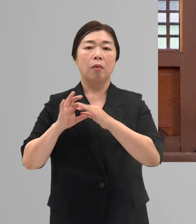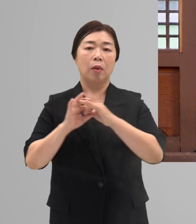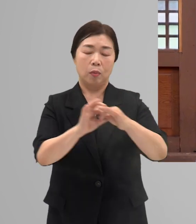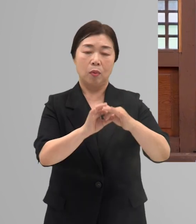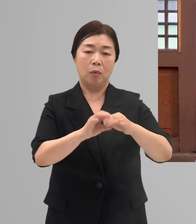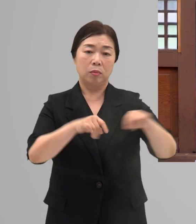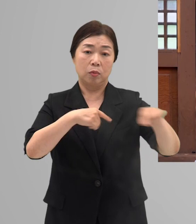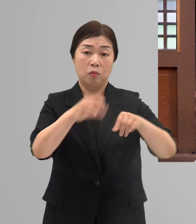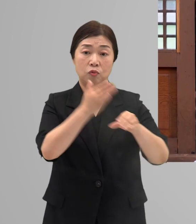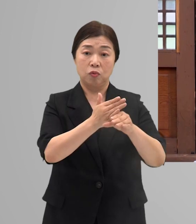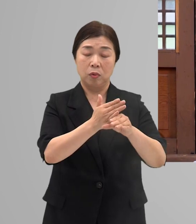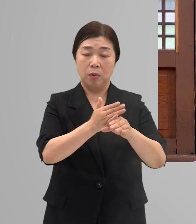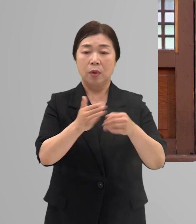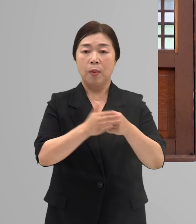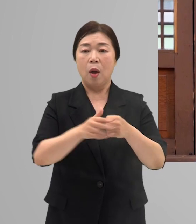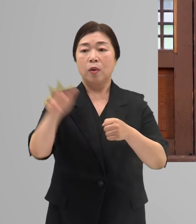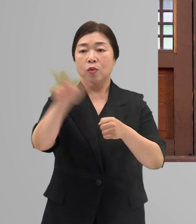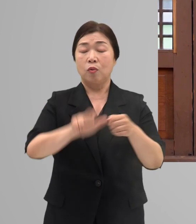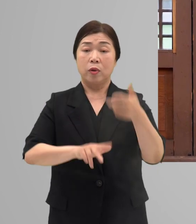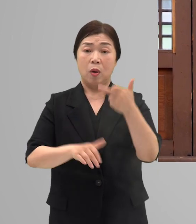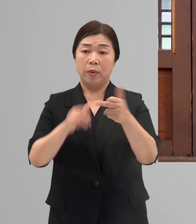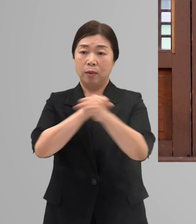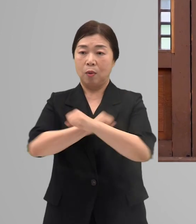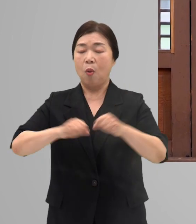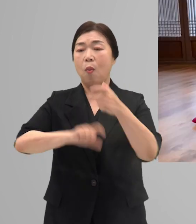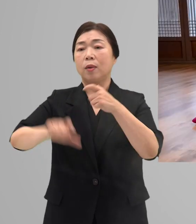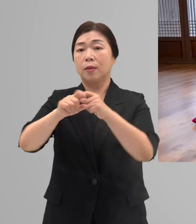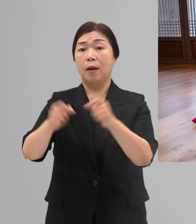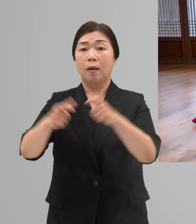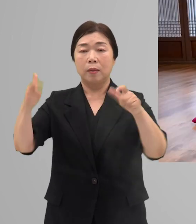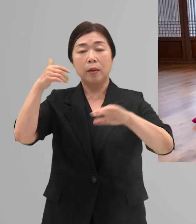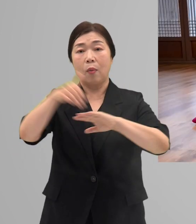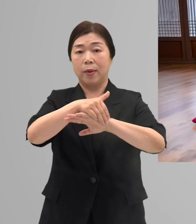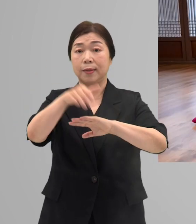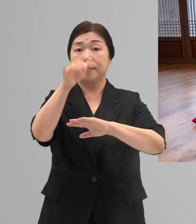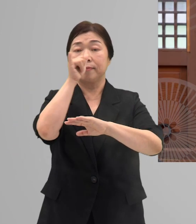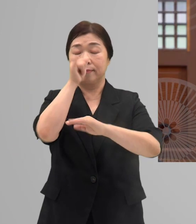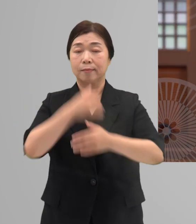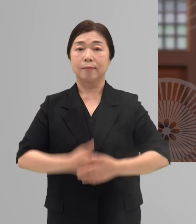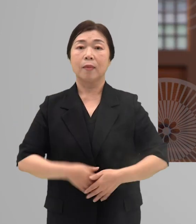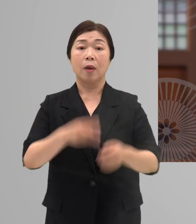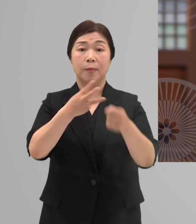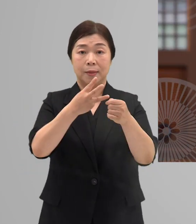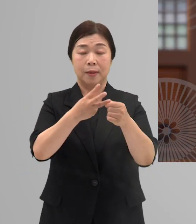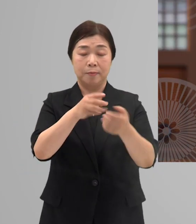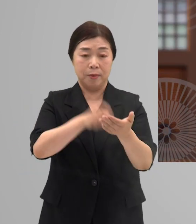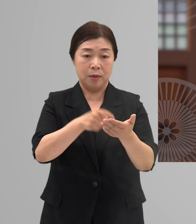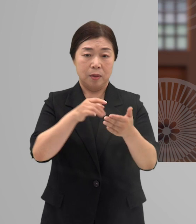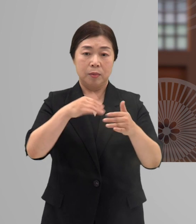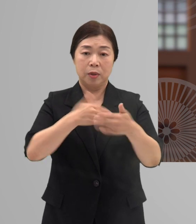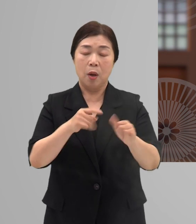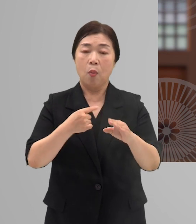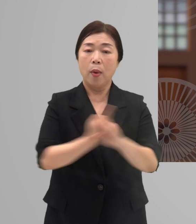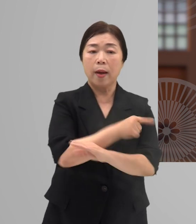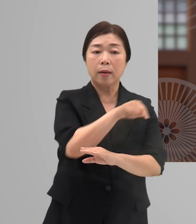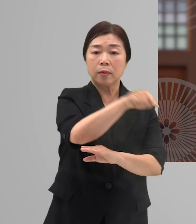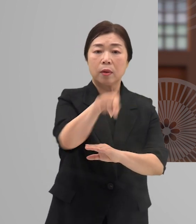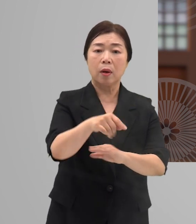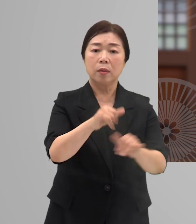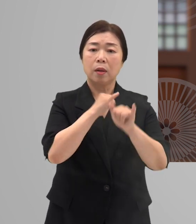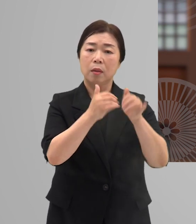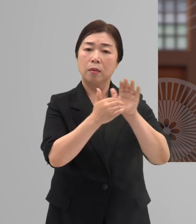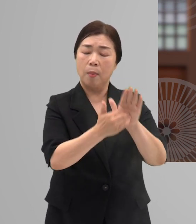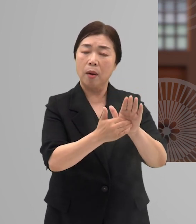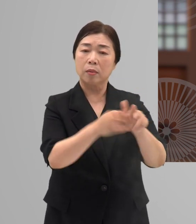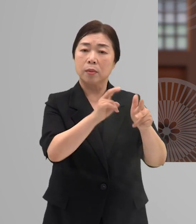전국 17개 시도로 단계적으로 확대하기로 했습니다. 네, 세 번째 문제입니다. 응급실 외에 각 지역의